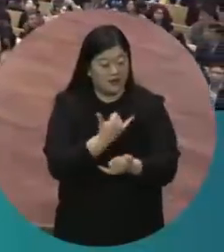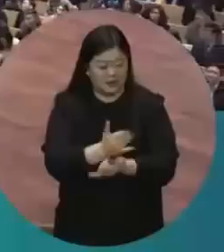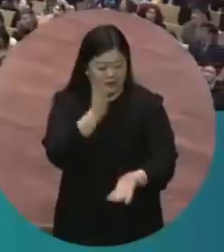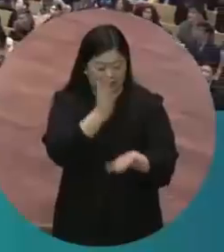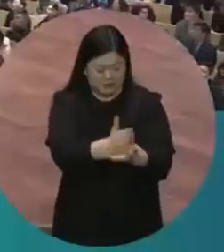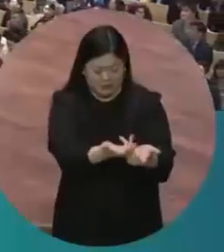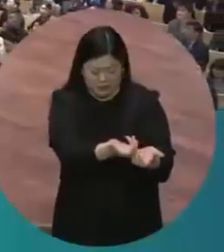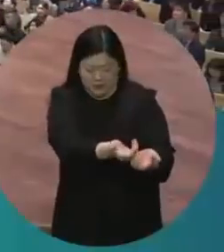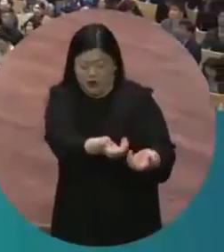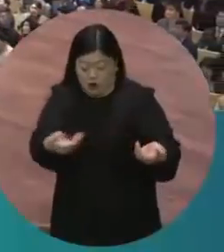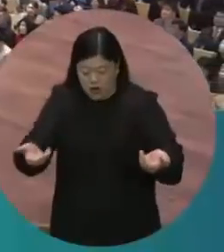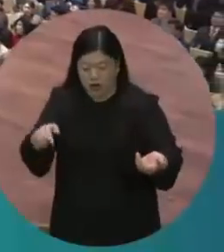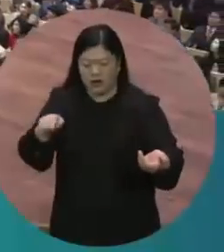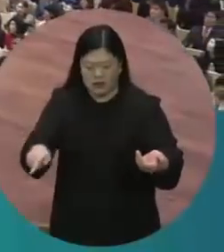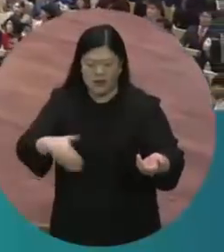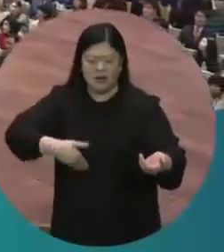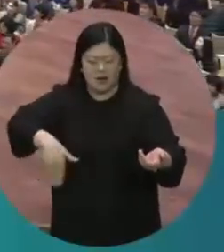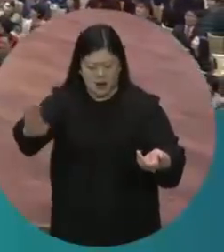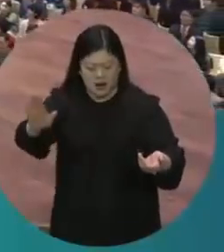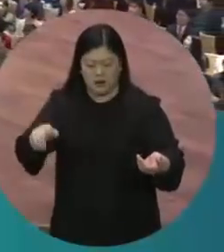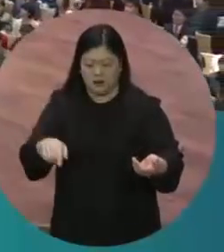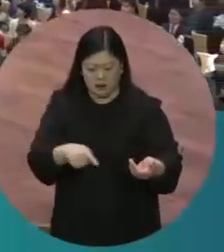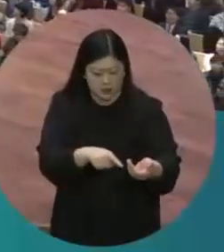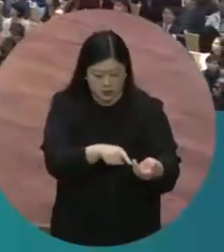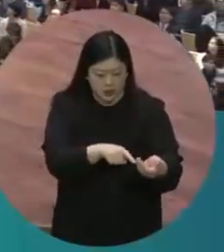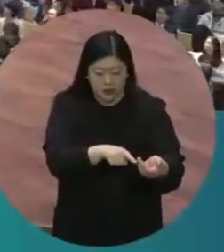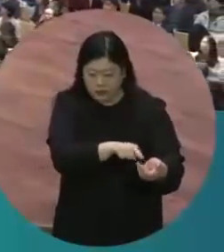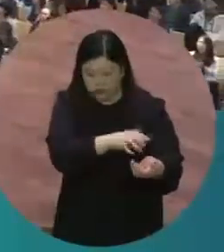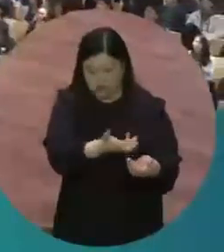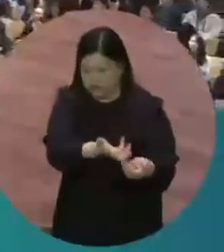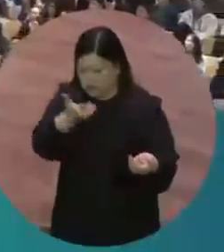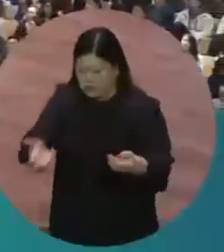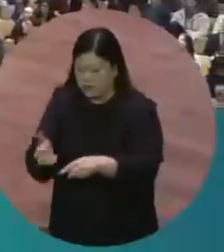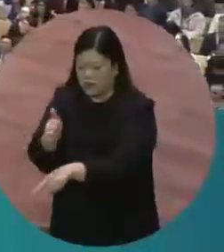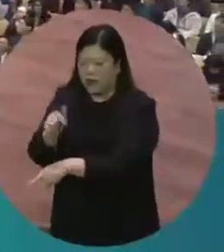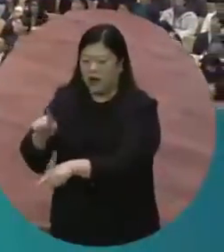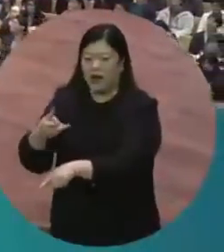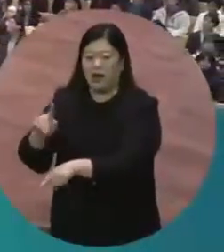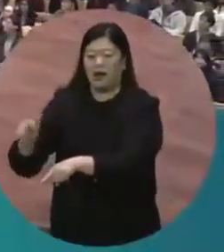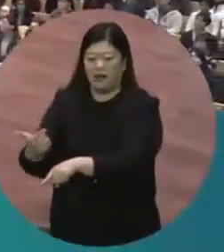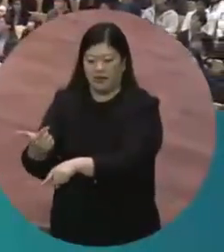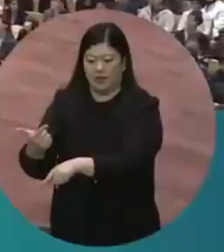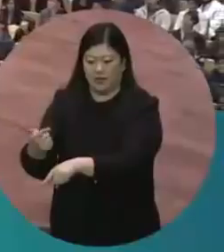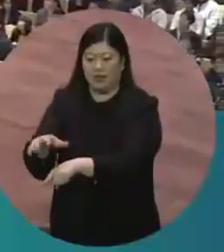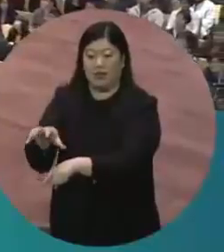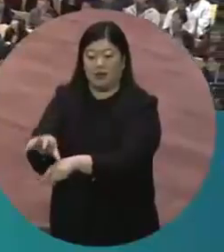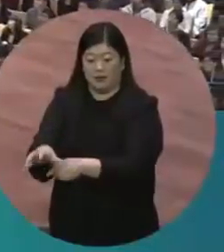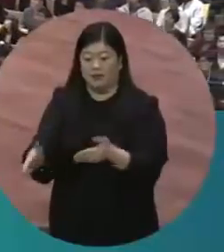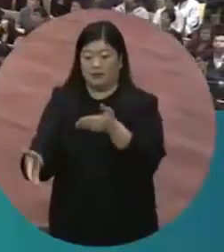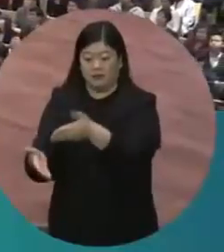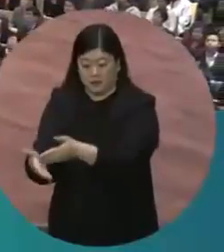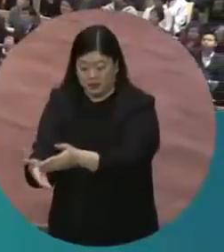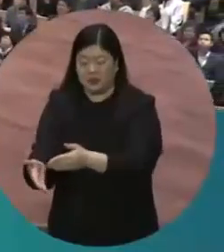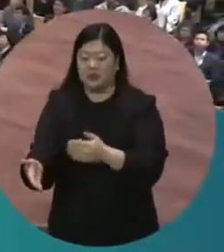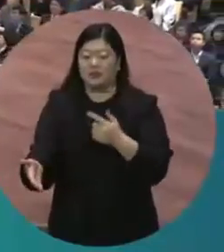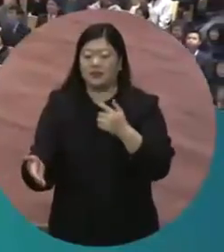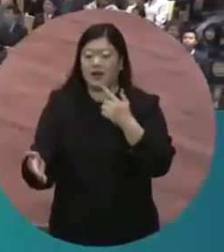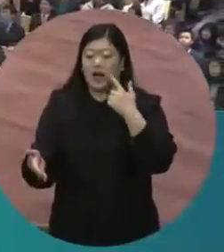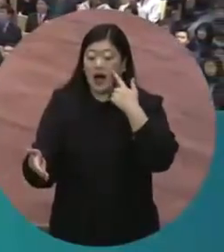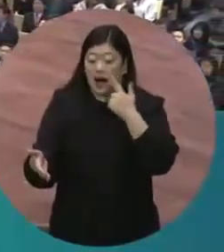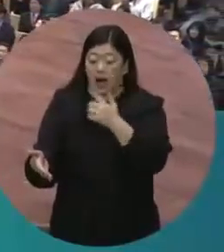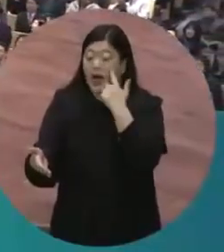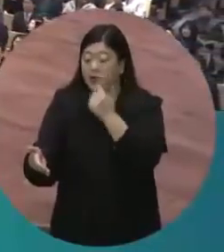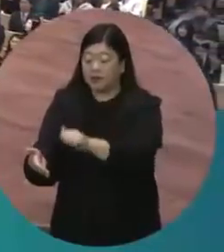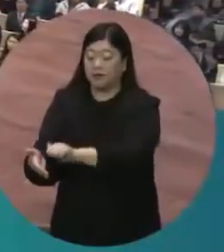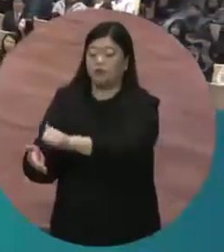가라 하시니 아브라함이 갈대아 사람의 땅을 떠나 하란에 거하다가 그의 아버지가 죽음에 하나님의 그를 거기서 너희